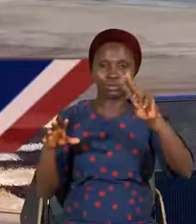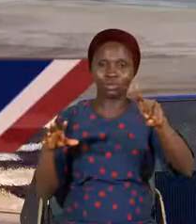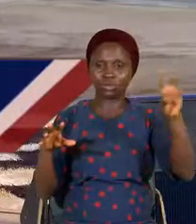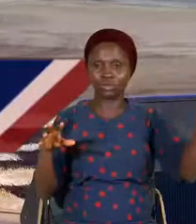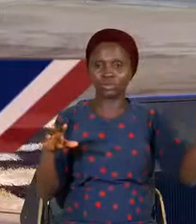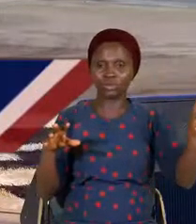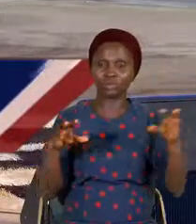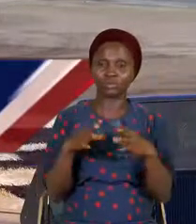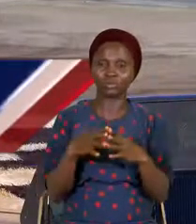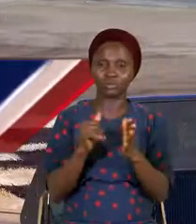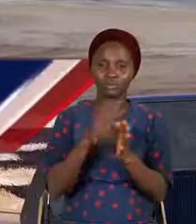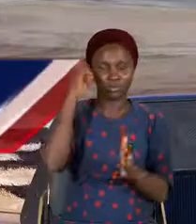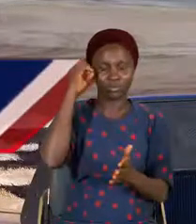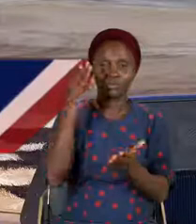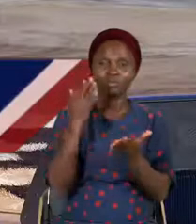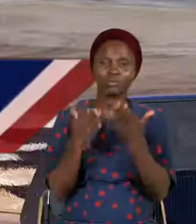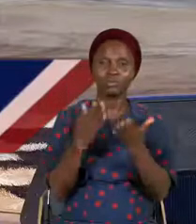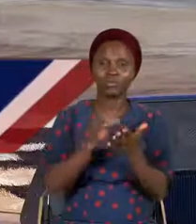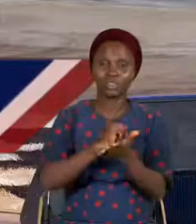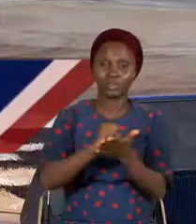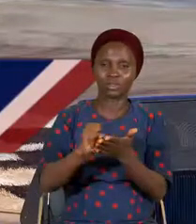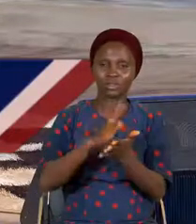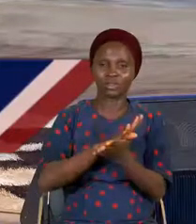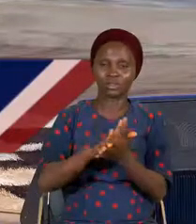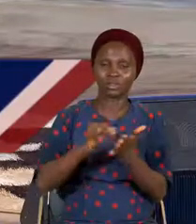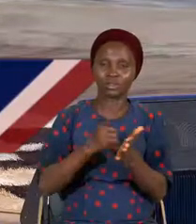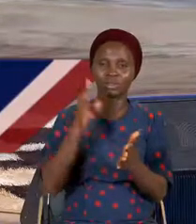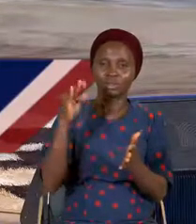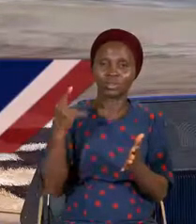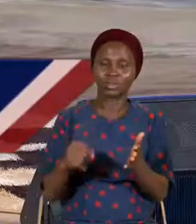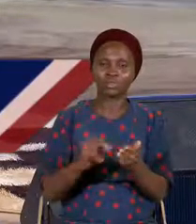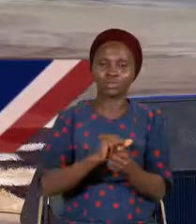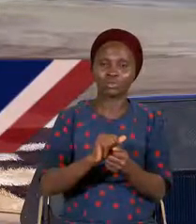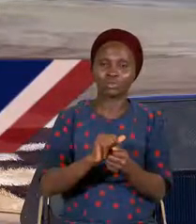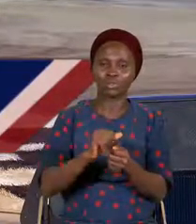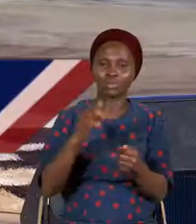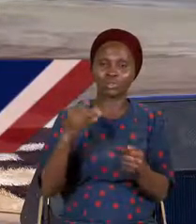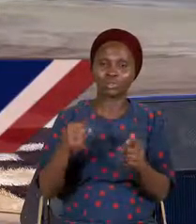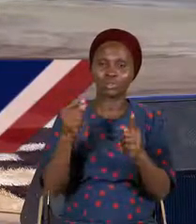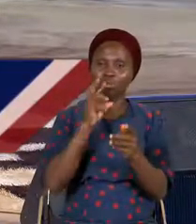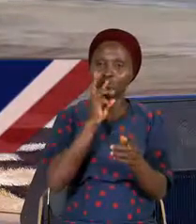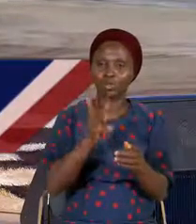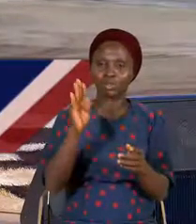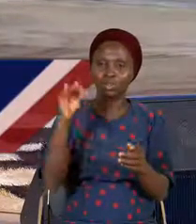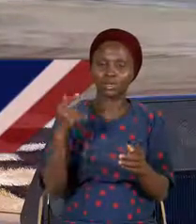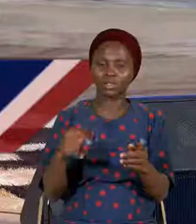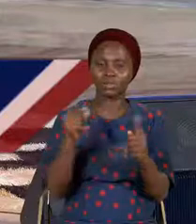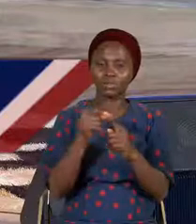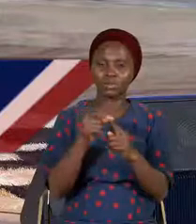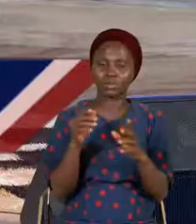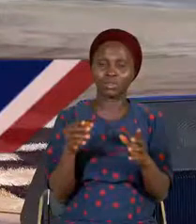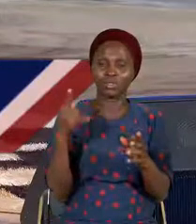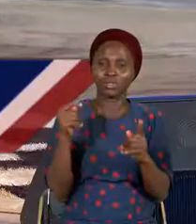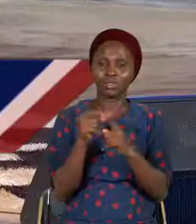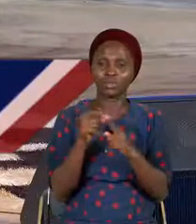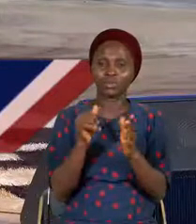Éphésiens chapitre 5, verset 26. Éphésiens chapitre 5, verset 26. Afin de la sanctifier par la parole. Par